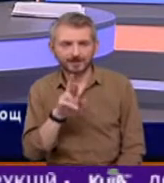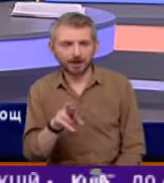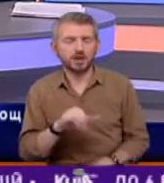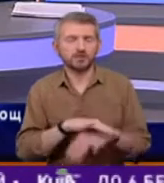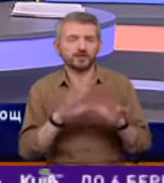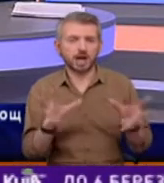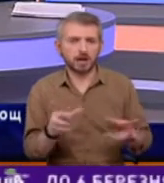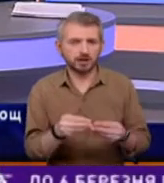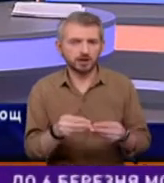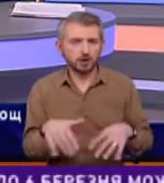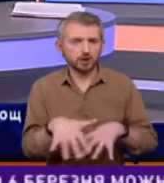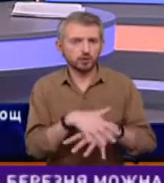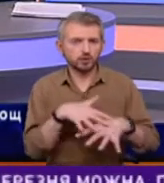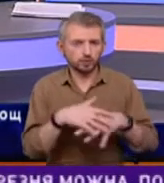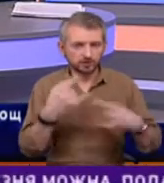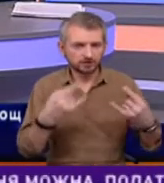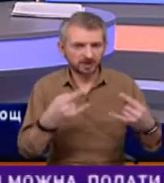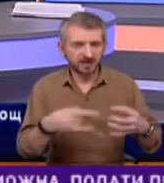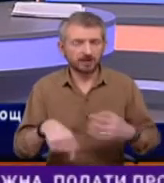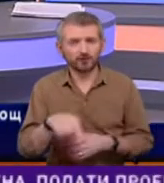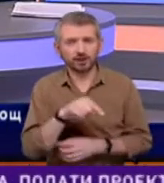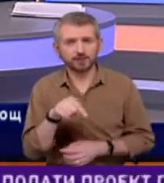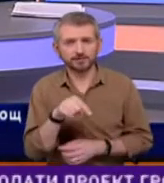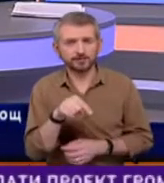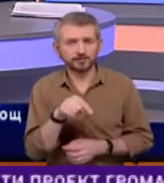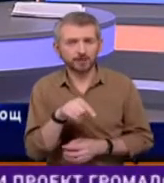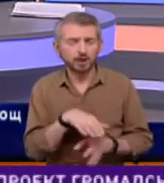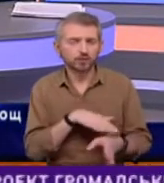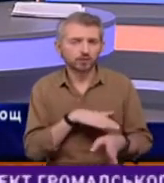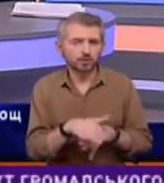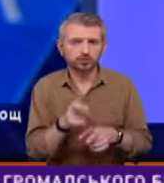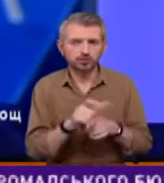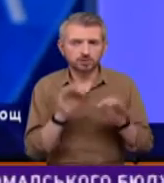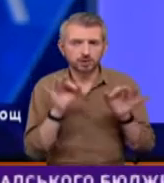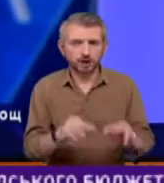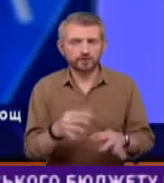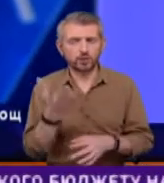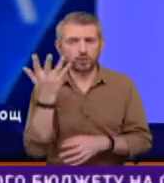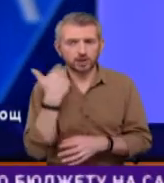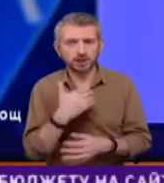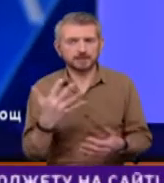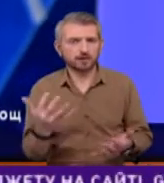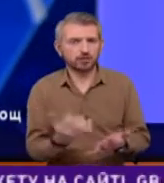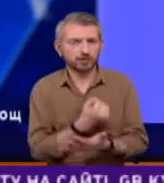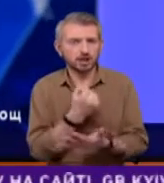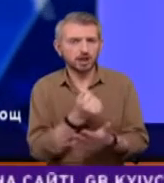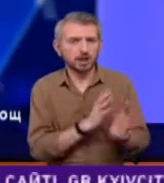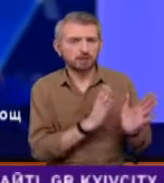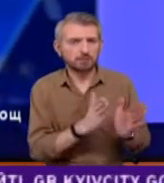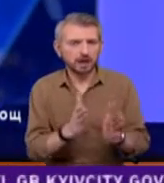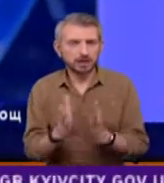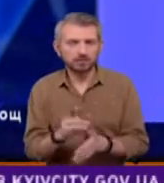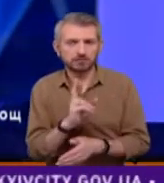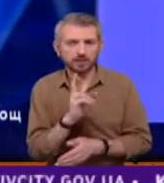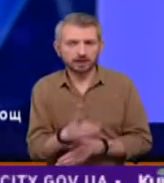взагалі Суспільне, вони скоїли дуже правильно, коли знайшли механізми,